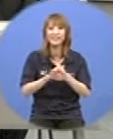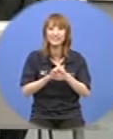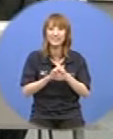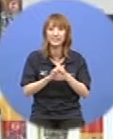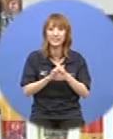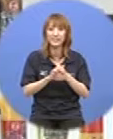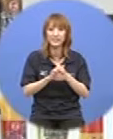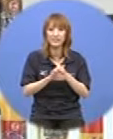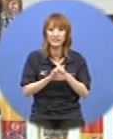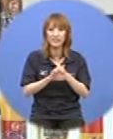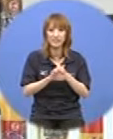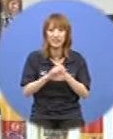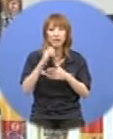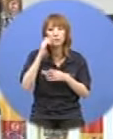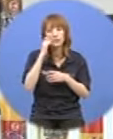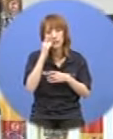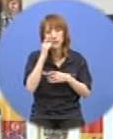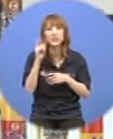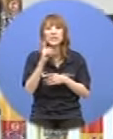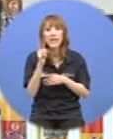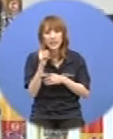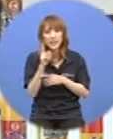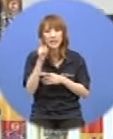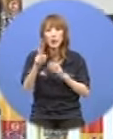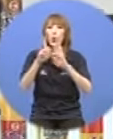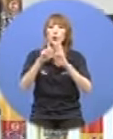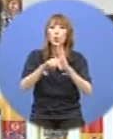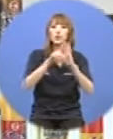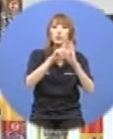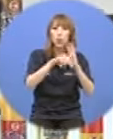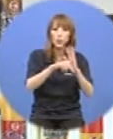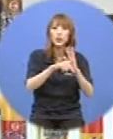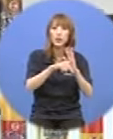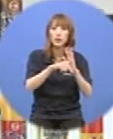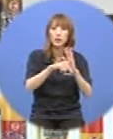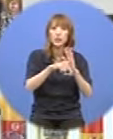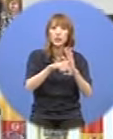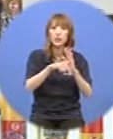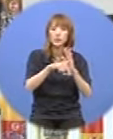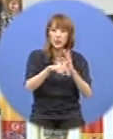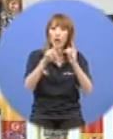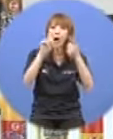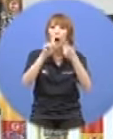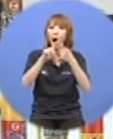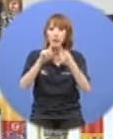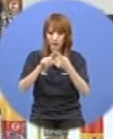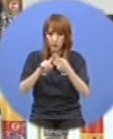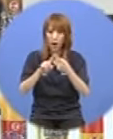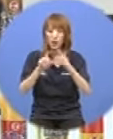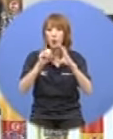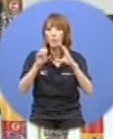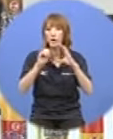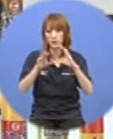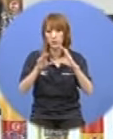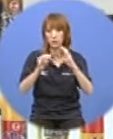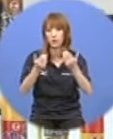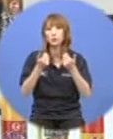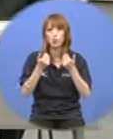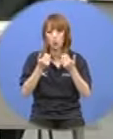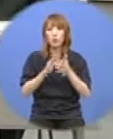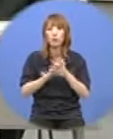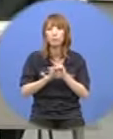けど、でも難しいのはやっぱりその時代その時代時代にあったものを出していかないといけないっていうか、 そう